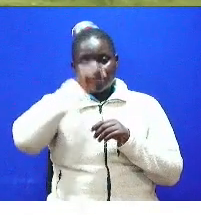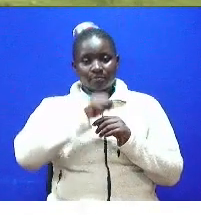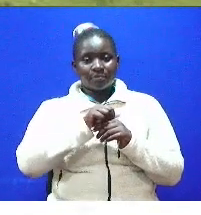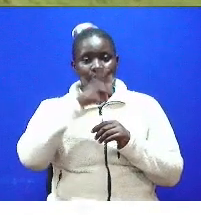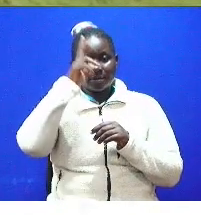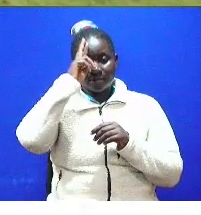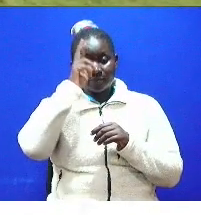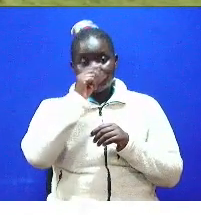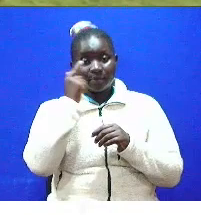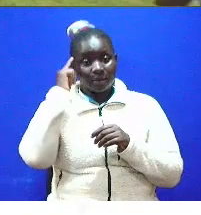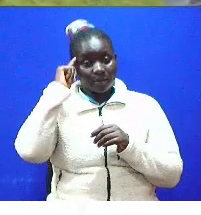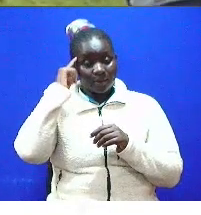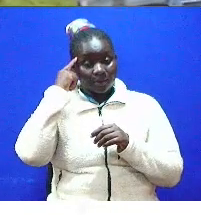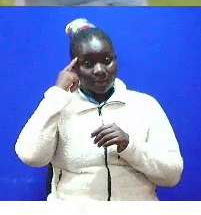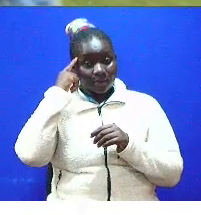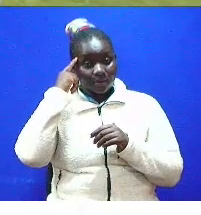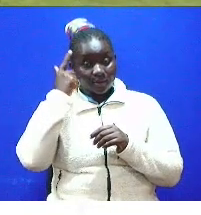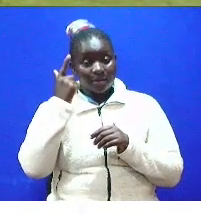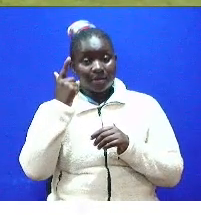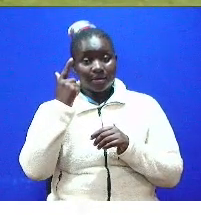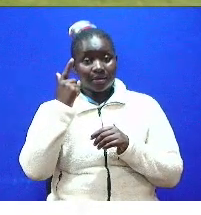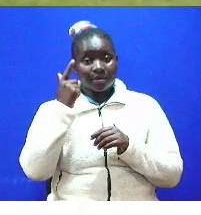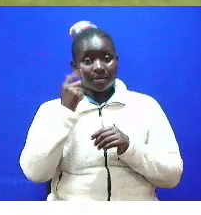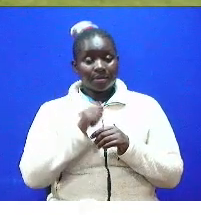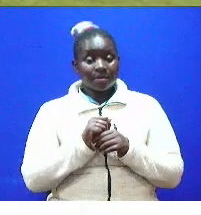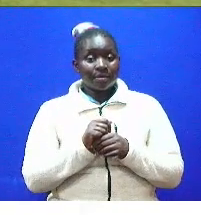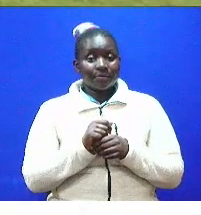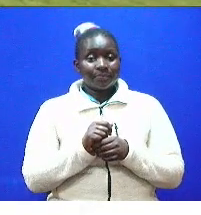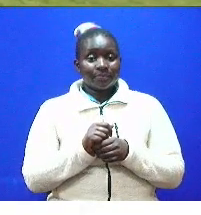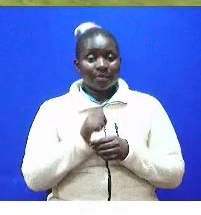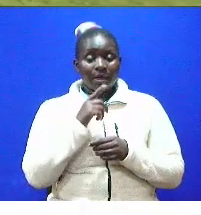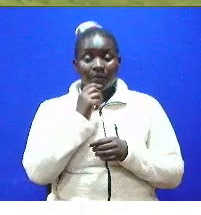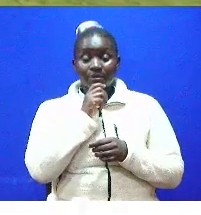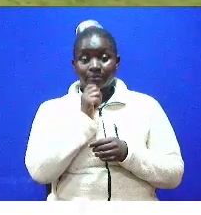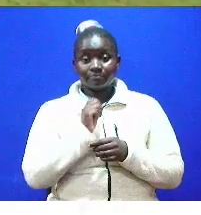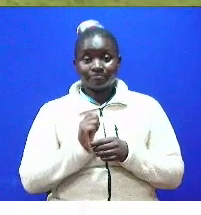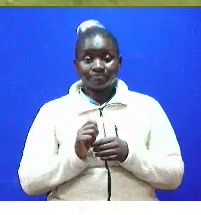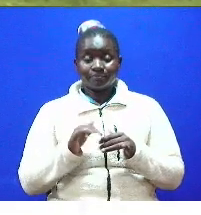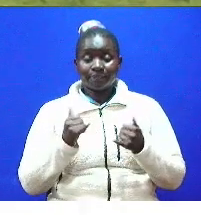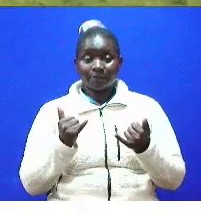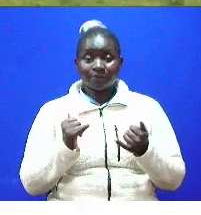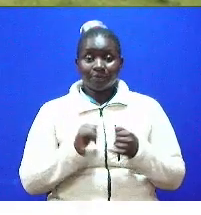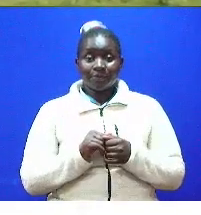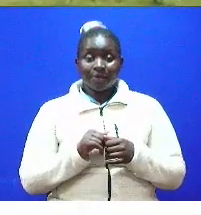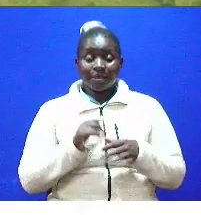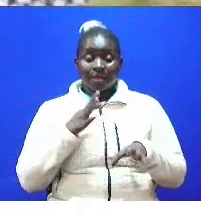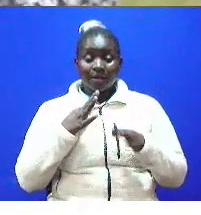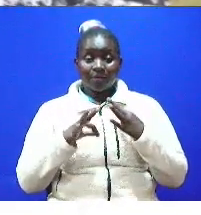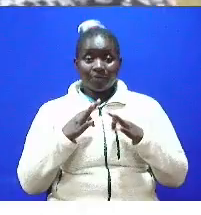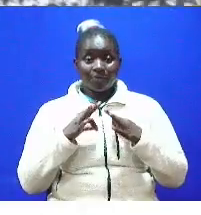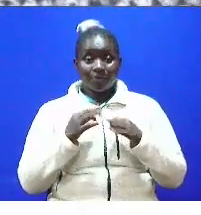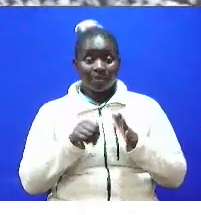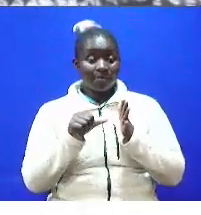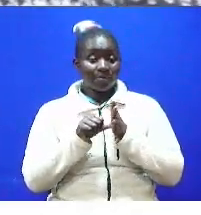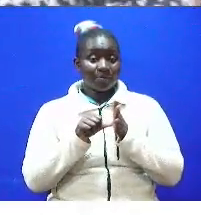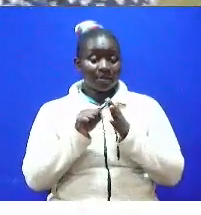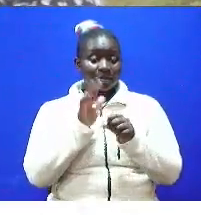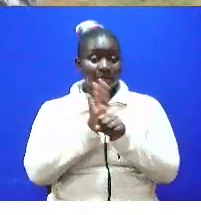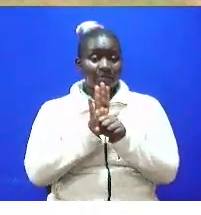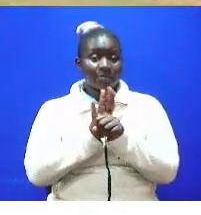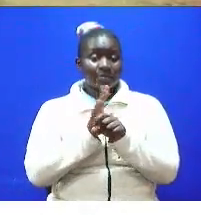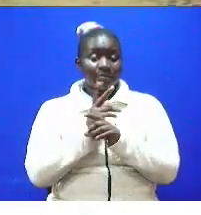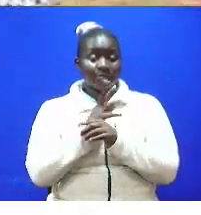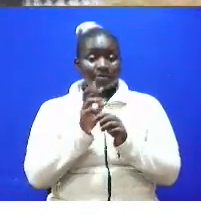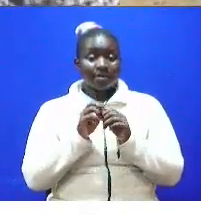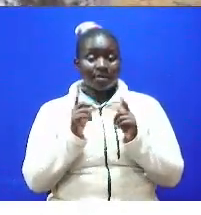ya rengere ili kuchalia abakotua ba. Nonye problem sikile chi nyingi buna wana abakotua